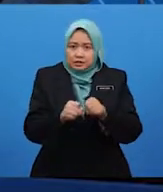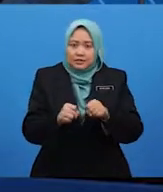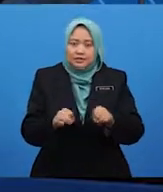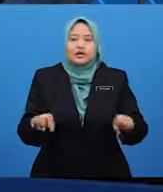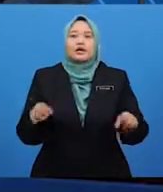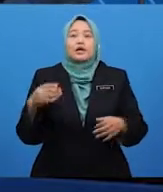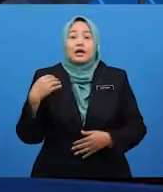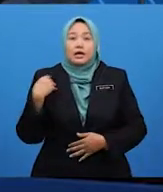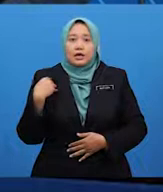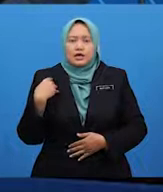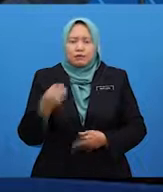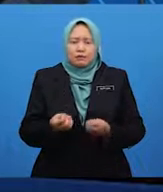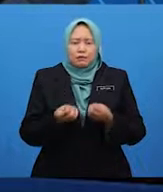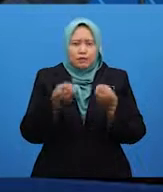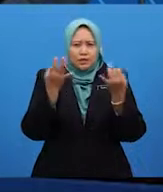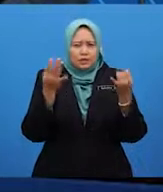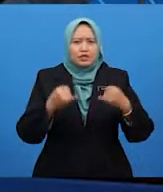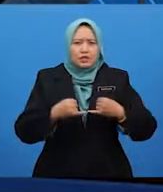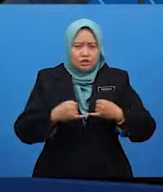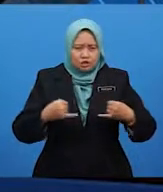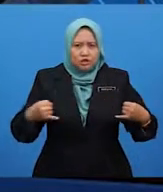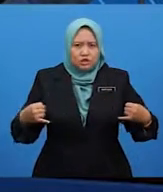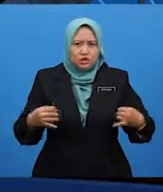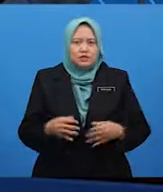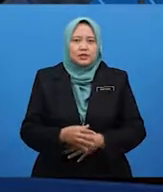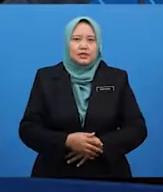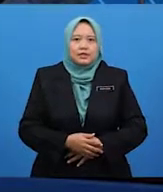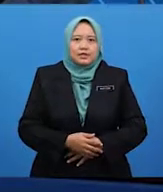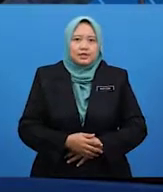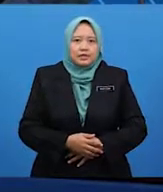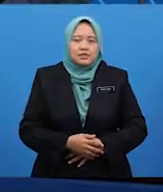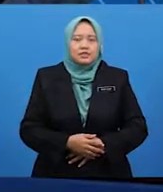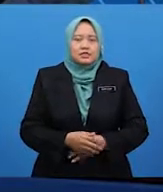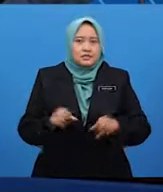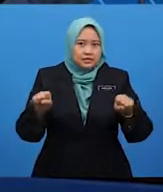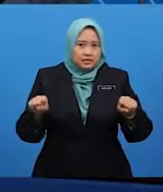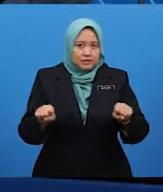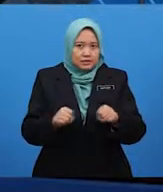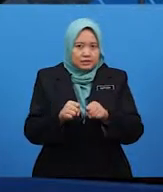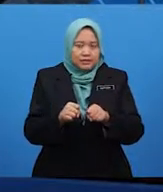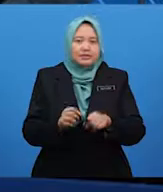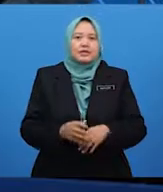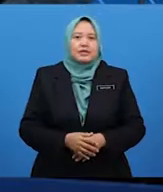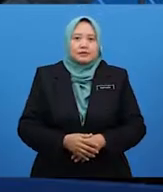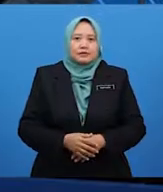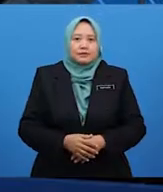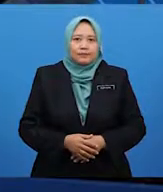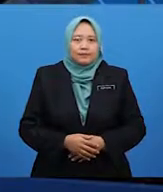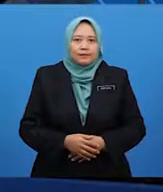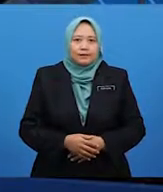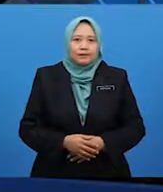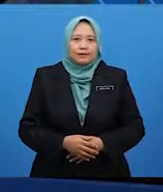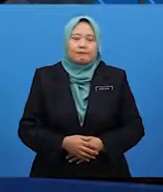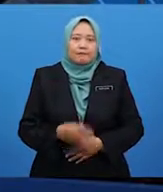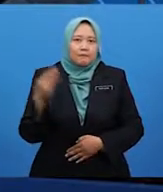dan bermacam-macam lagi seni. Tetapi harus diingat ada satu lagi seni yang kita semua harus ketahui. Dan seni itu